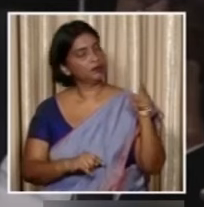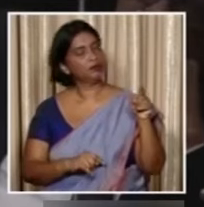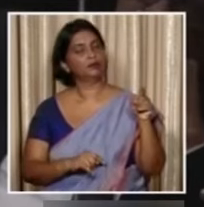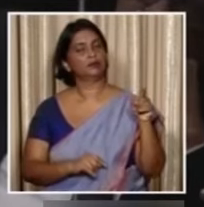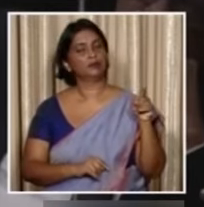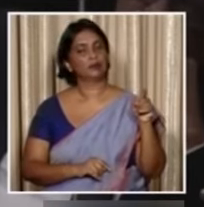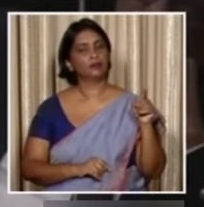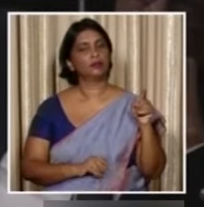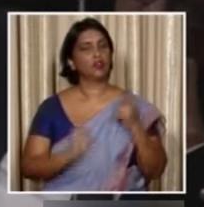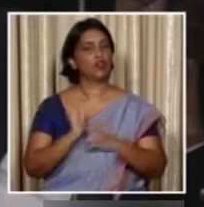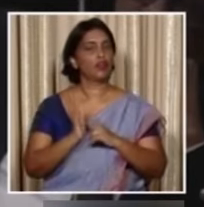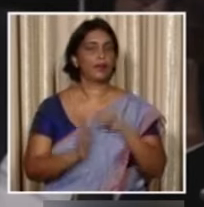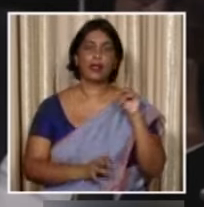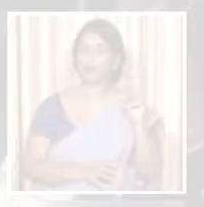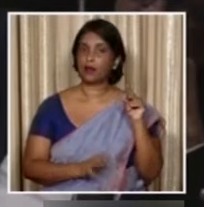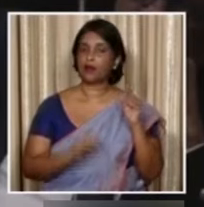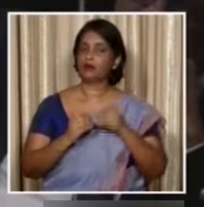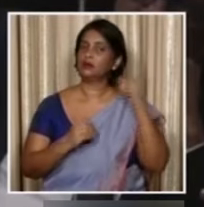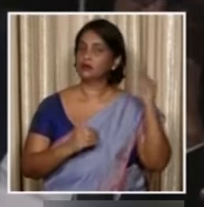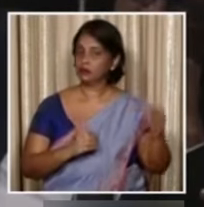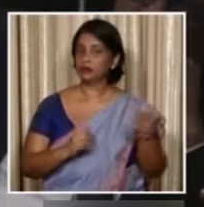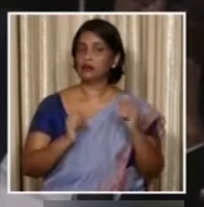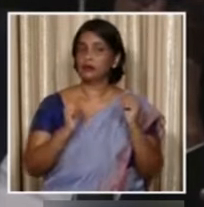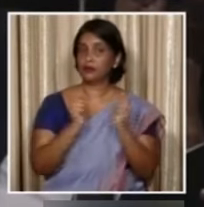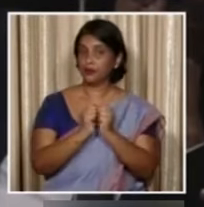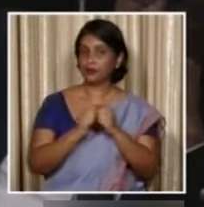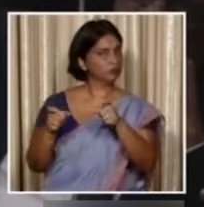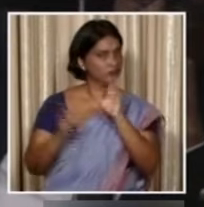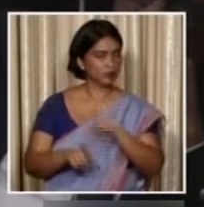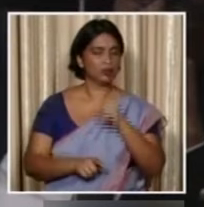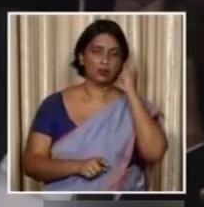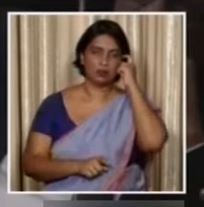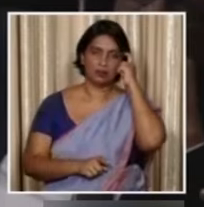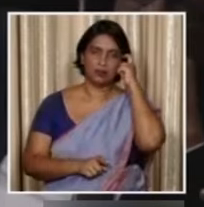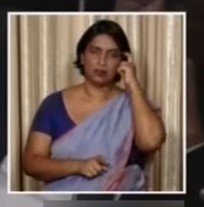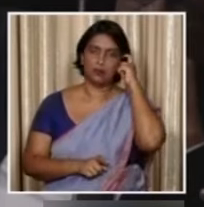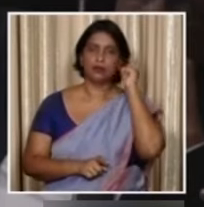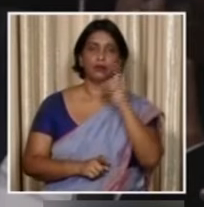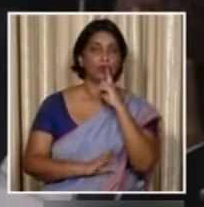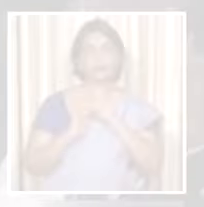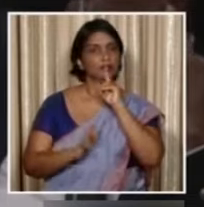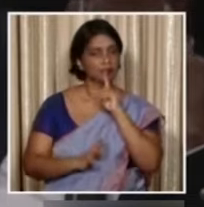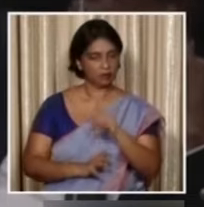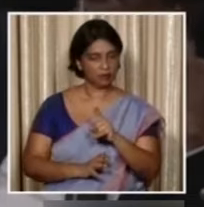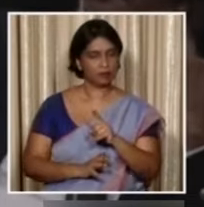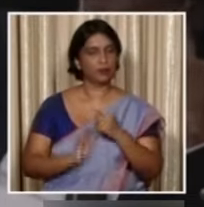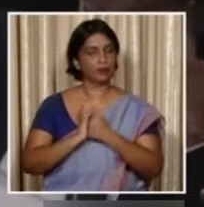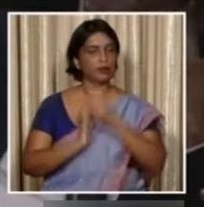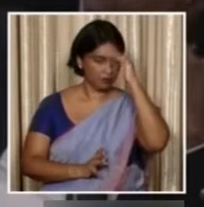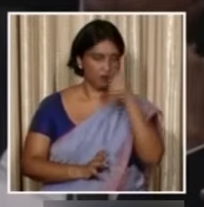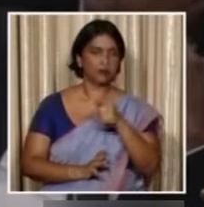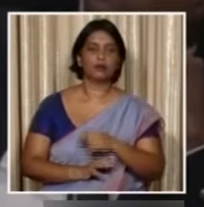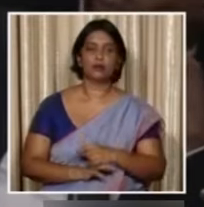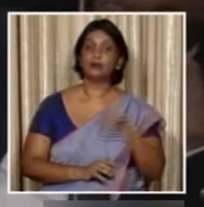ශ්‍රේෂ්ඨාධිකරණය නොවැම්බර් 11 වෙනිදා දක්වා වැඩ අත්හිටුව ඇති නියෝගය බලරහිත කළ යුතුයයි ගරු